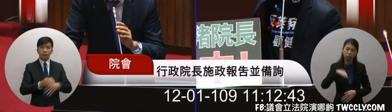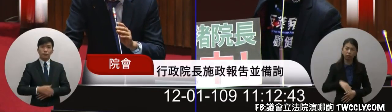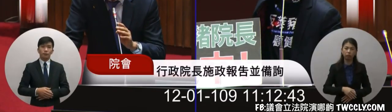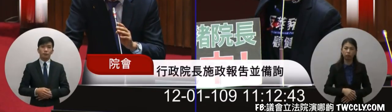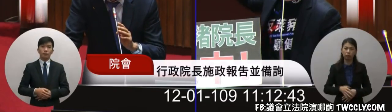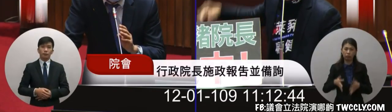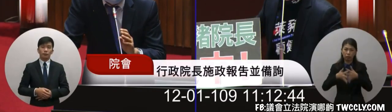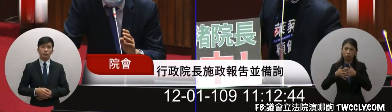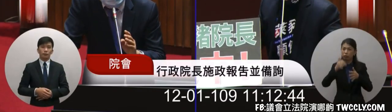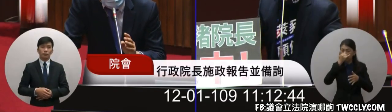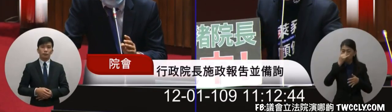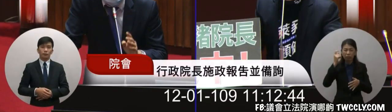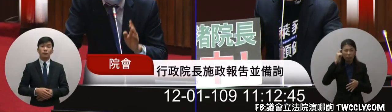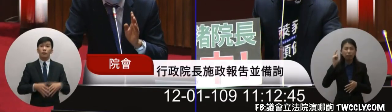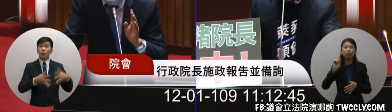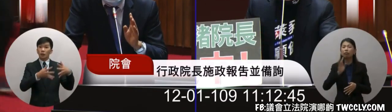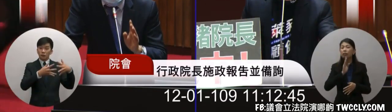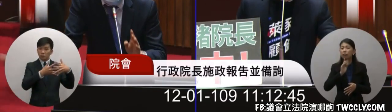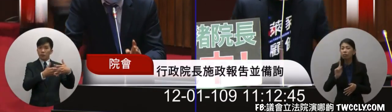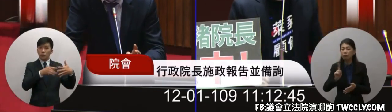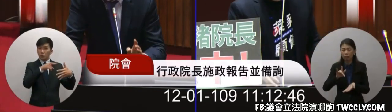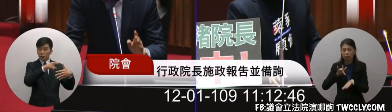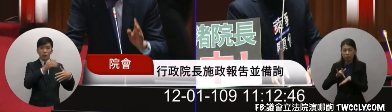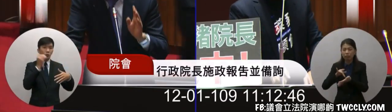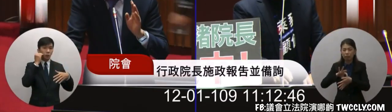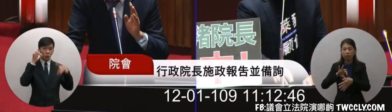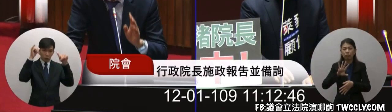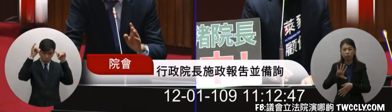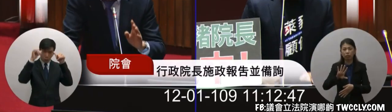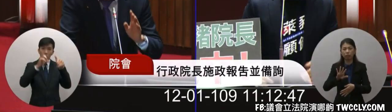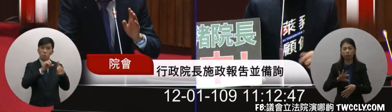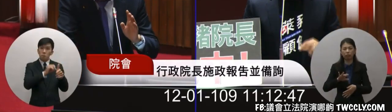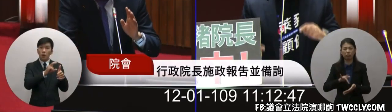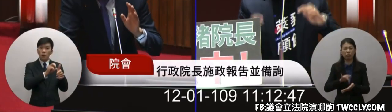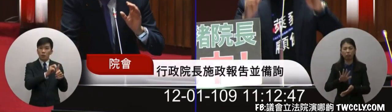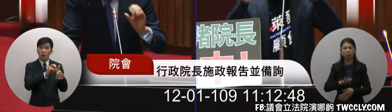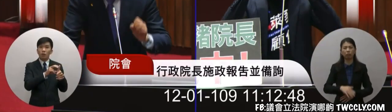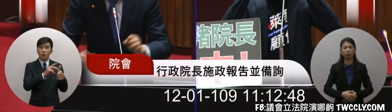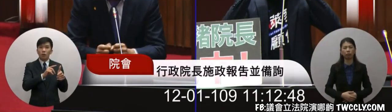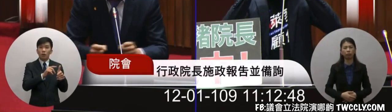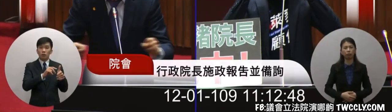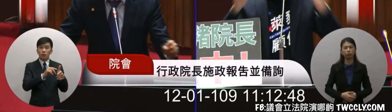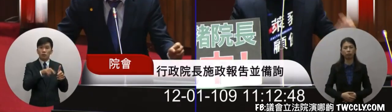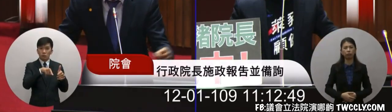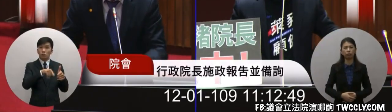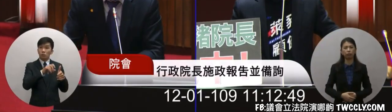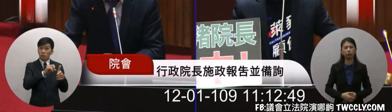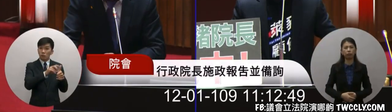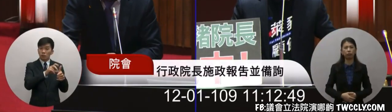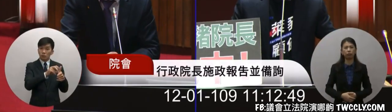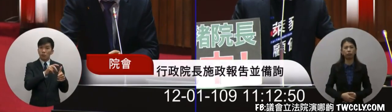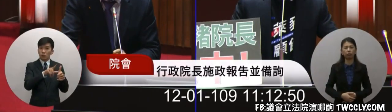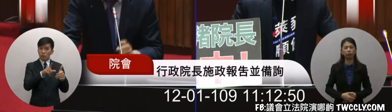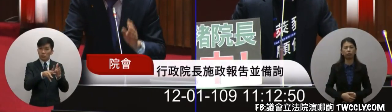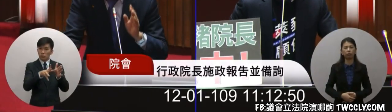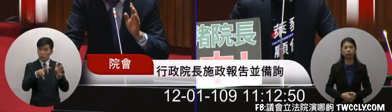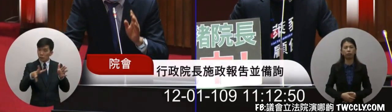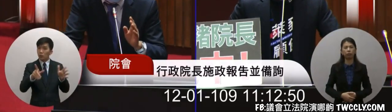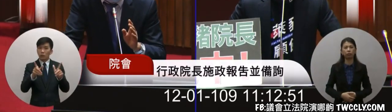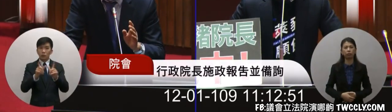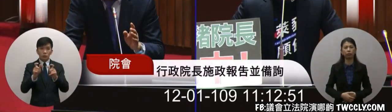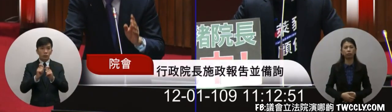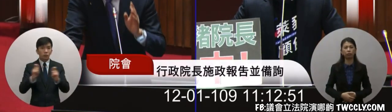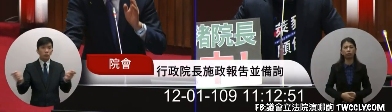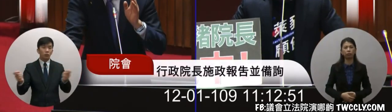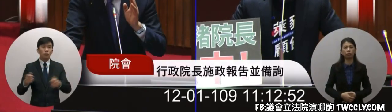猪就等于是来猪？ 在美国饲养牛肉，因为它至少养的一类时间较久，所以大部